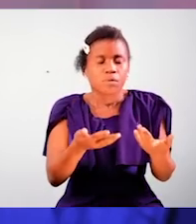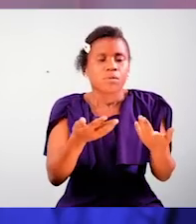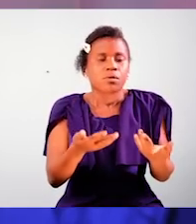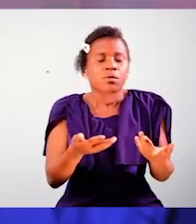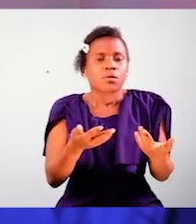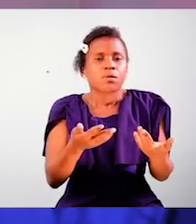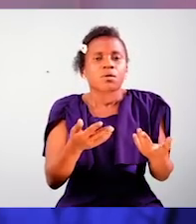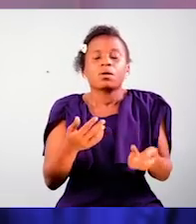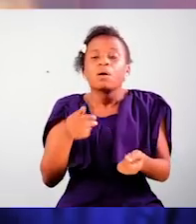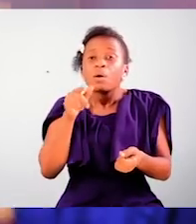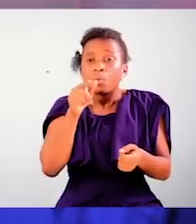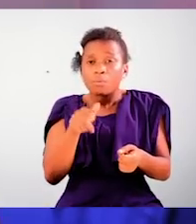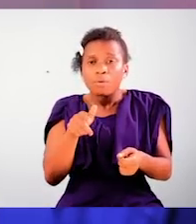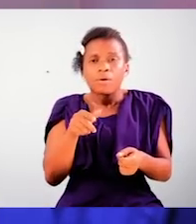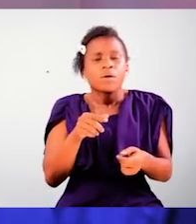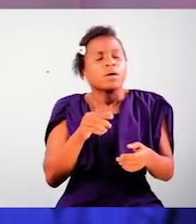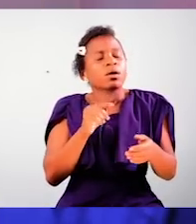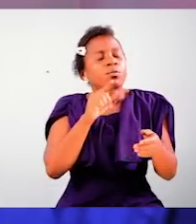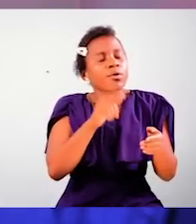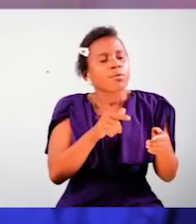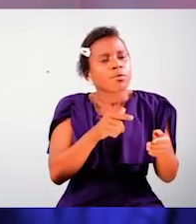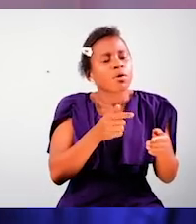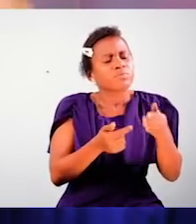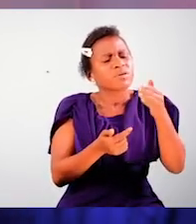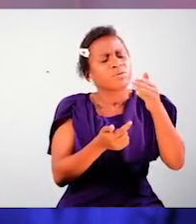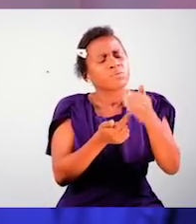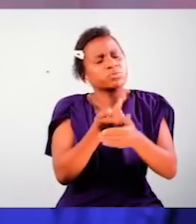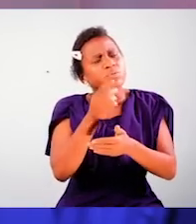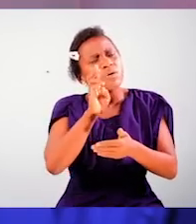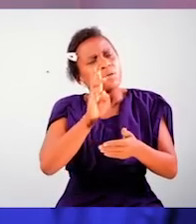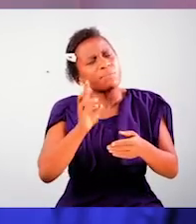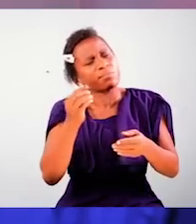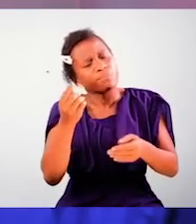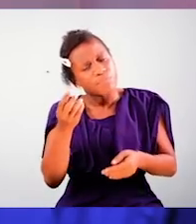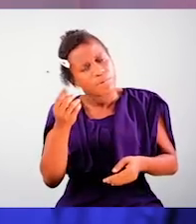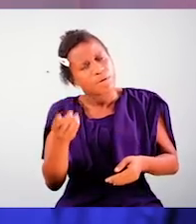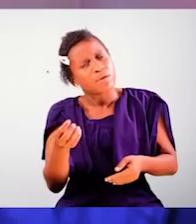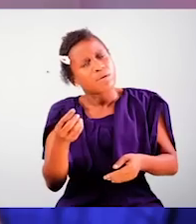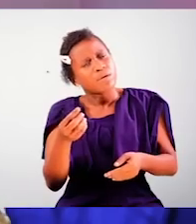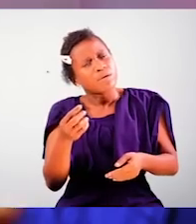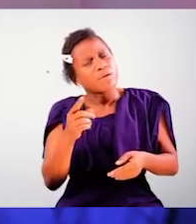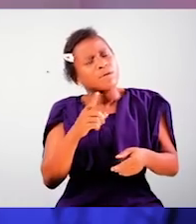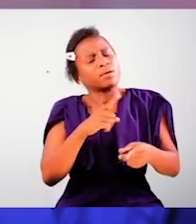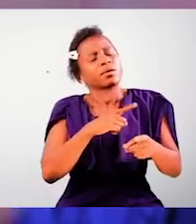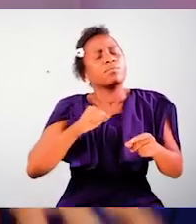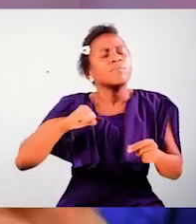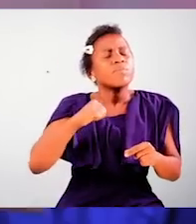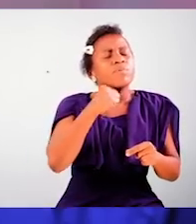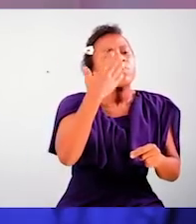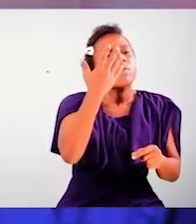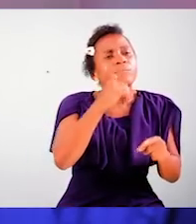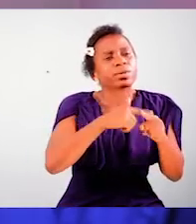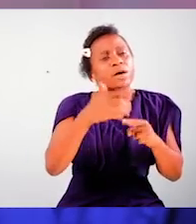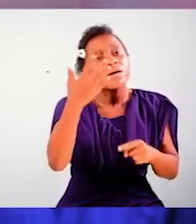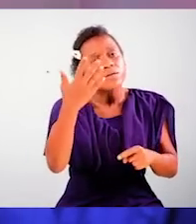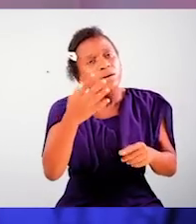unajenga kutoka wapi? Unajenga gorofa ya milioni 500 kutoka wapi? Wewe ni mfanyakazi una mshahara wa milioni 300. Zimetokea katika awamu hii hata ya awamu ya